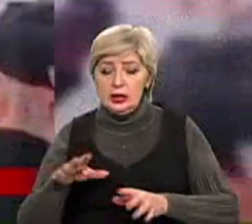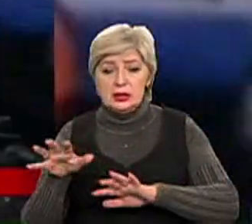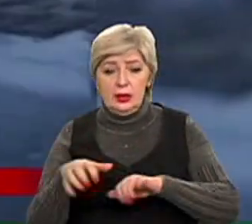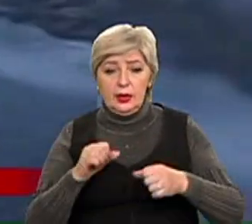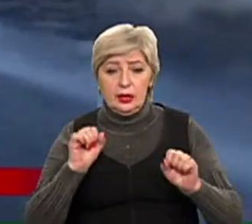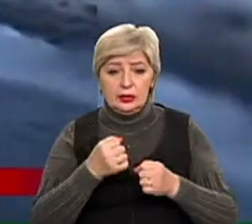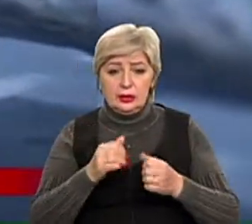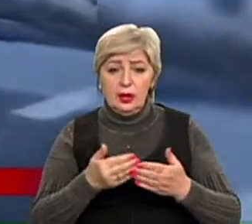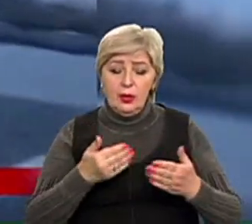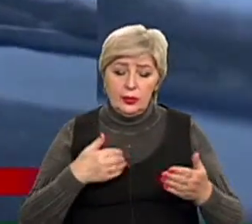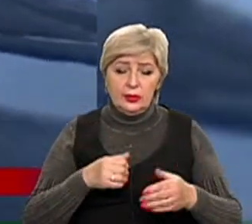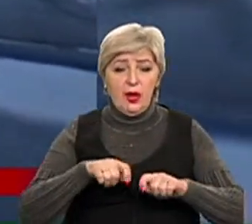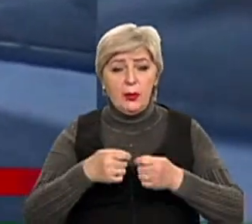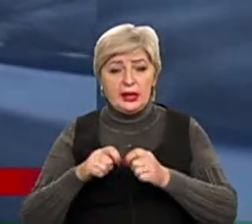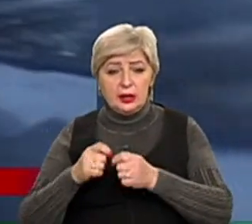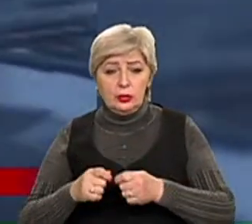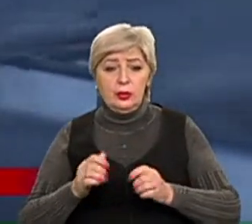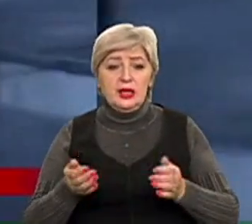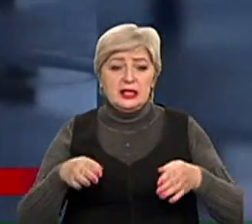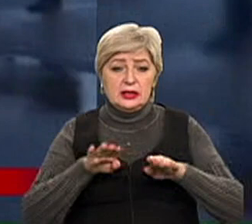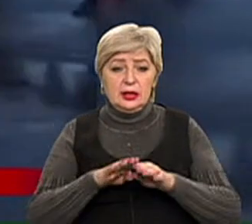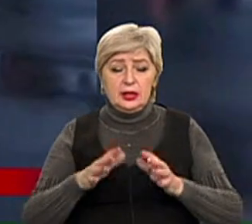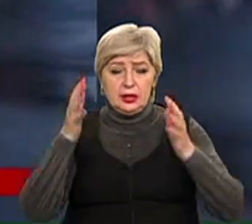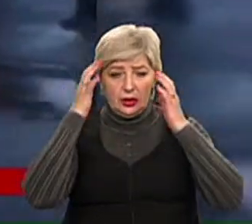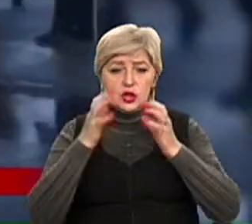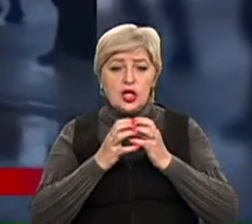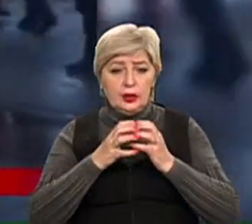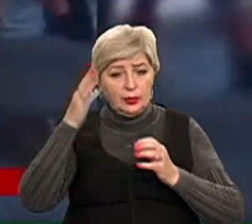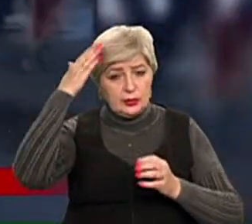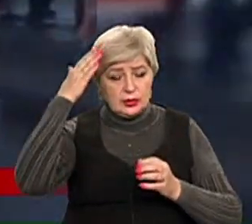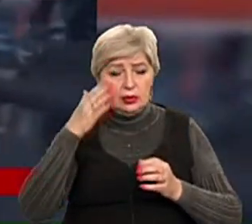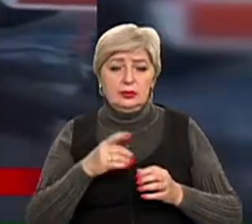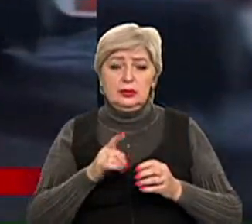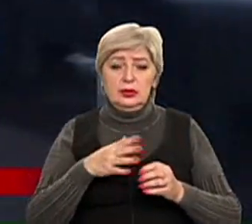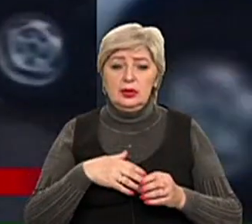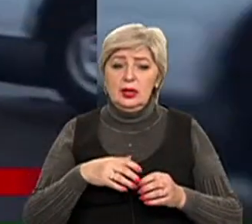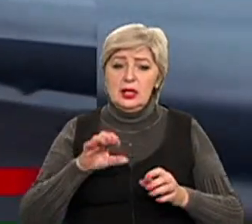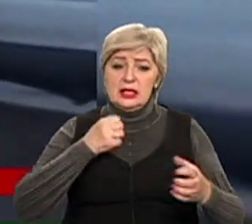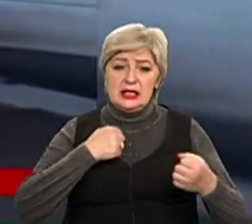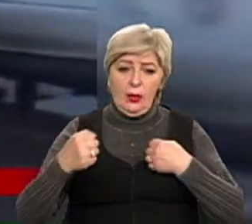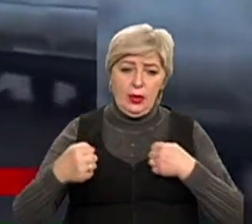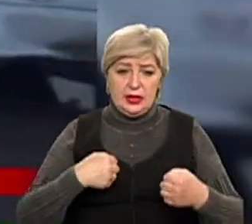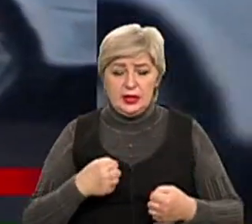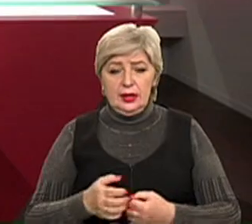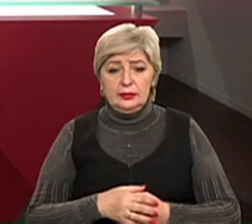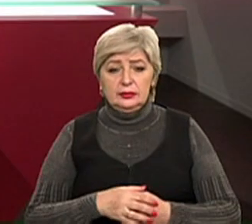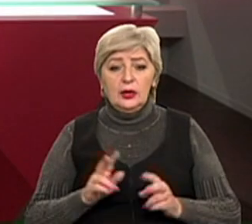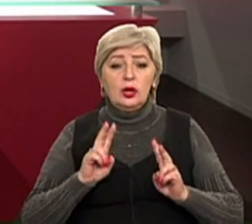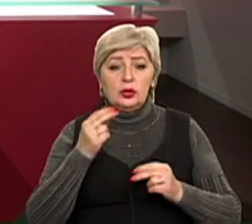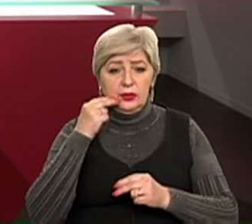в них переломи, закриті черепно-мозкові травми і забиття. Хто винуватий з ДТП, з'ясовує поліція.